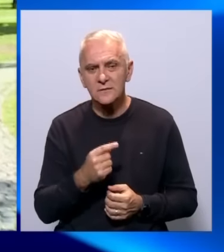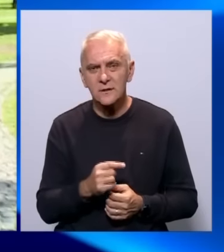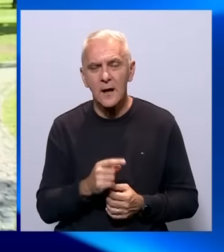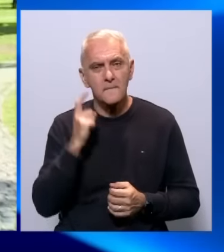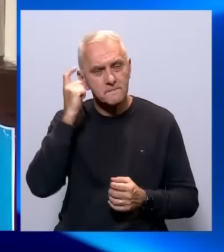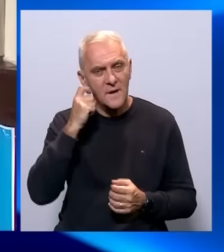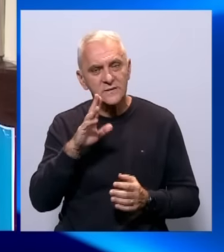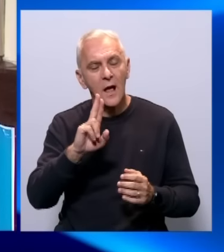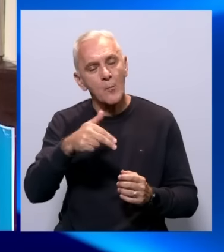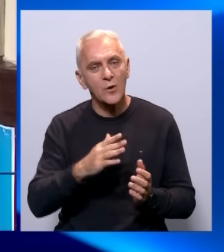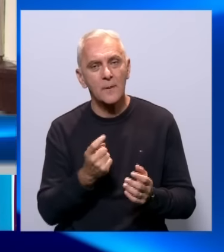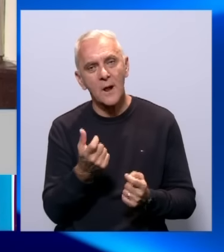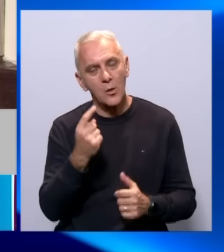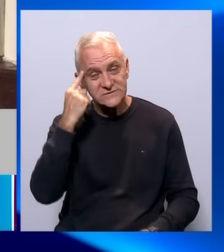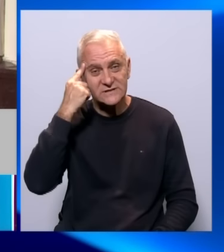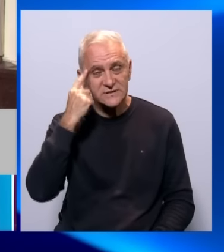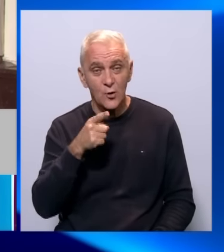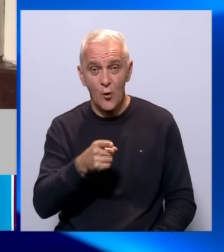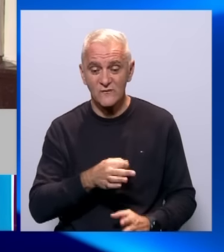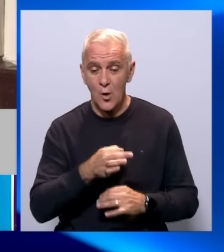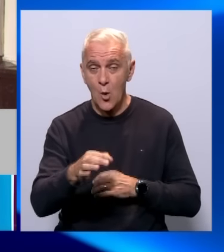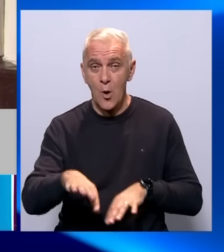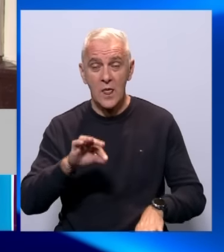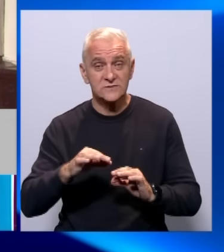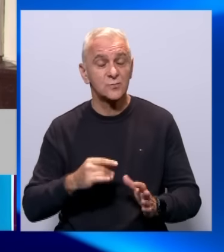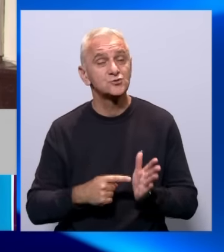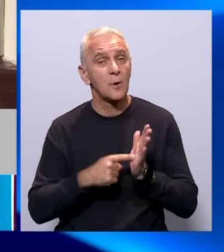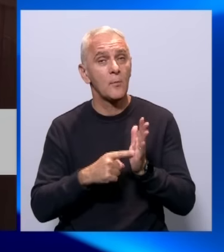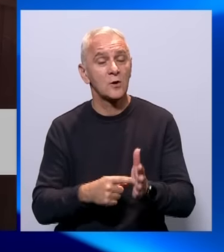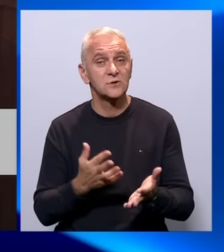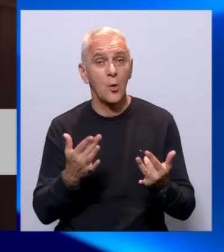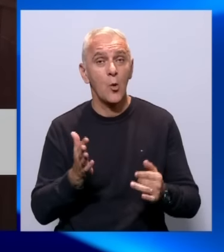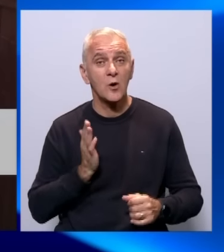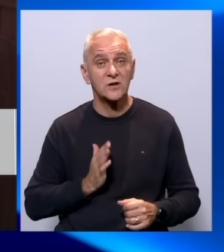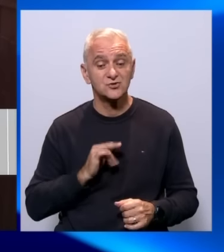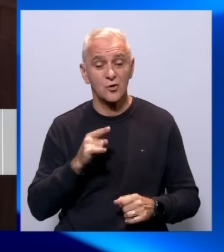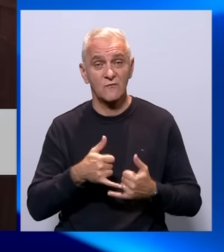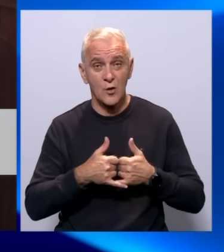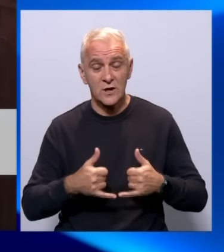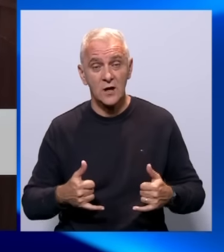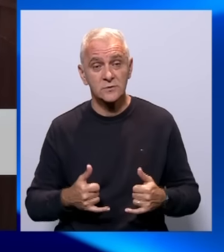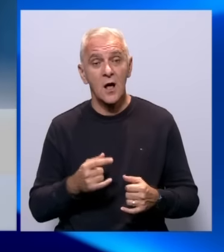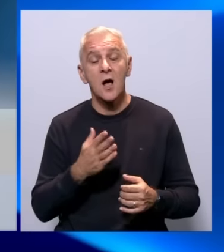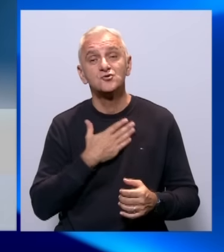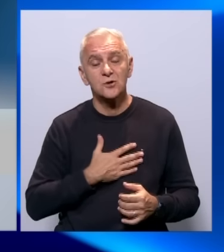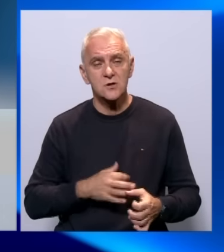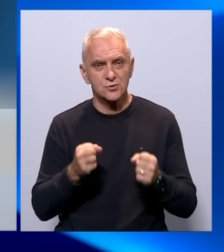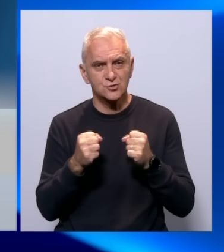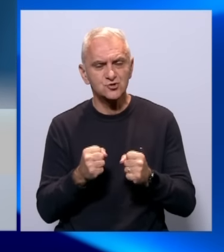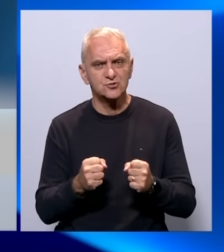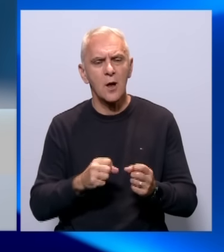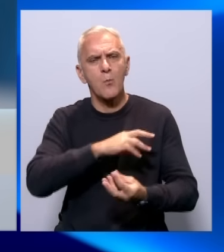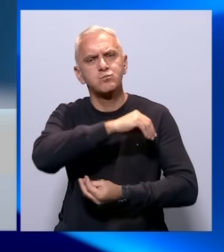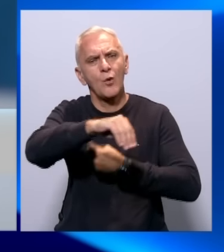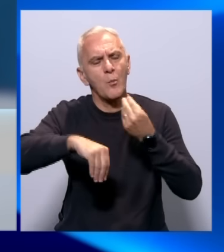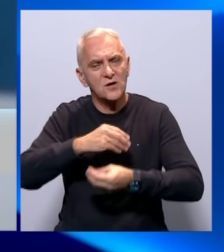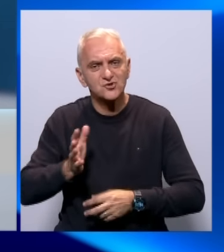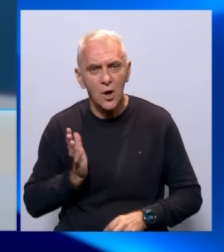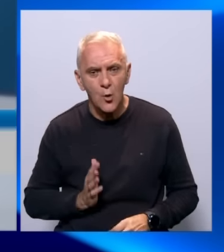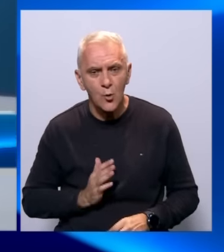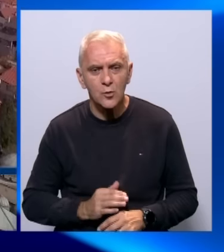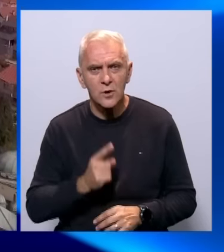treba malo da se sjeti. Ovi lokalni izbori su pokazali koliko je građanima ovog grada stalo da zadrže duh multikulturalnosti i